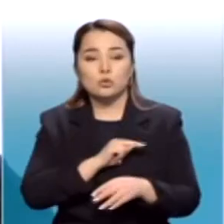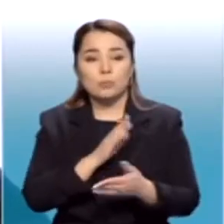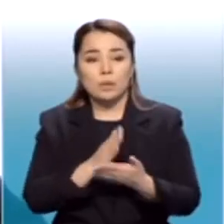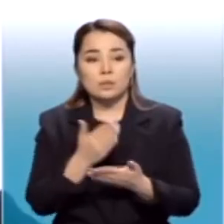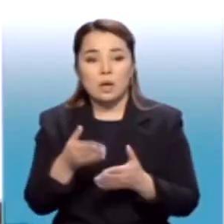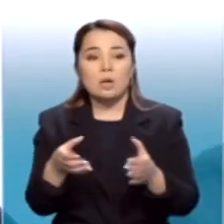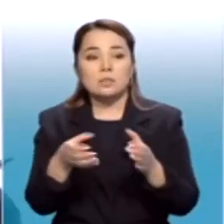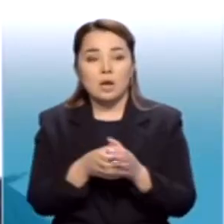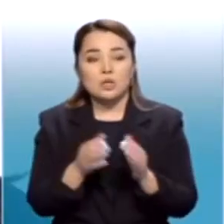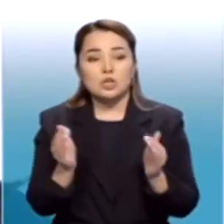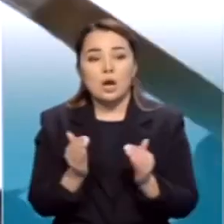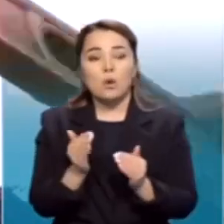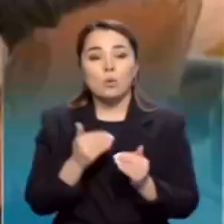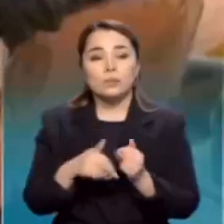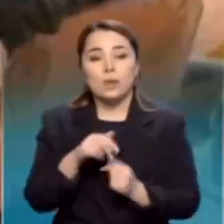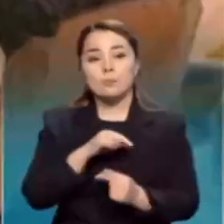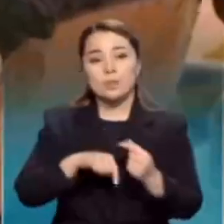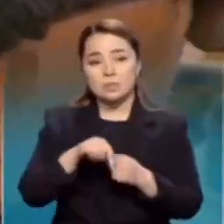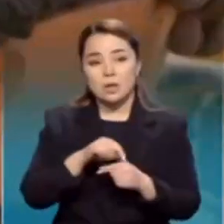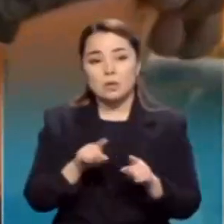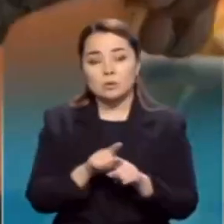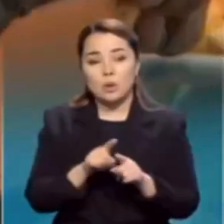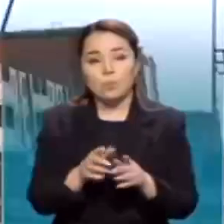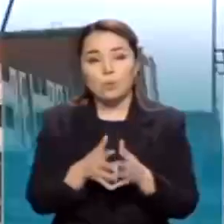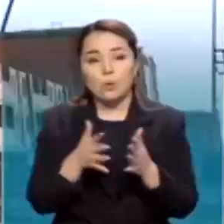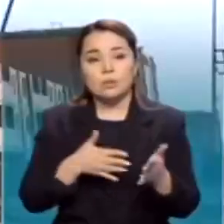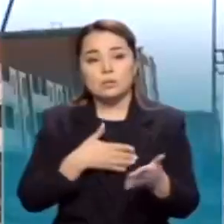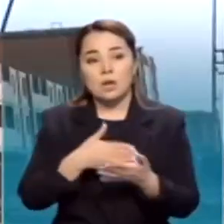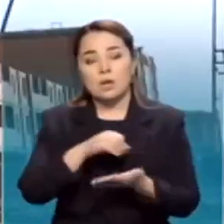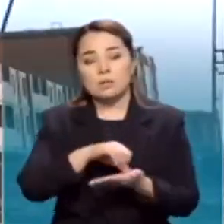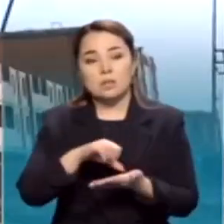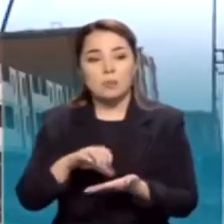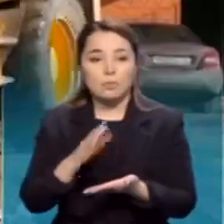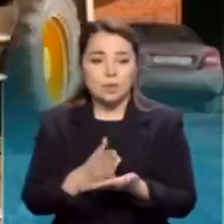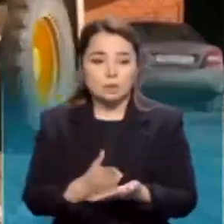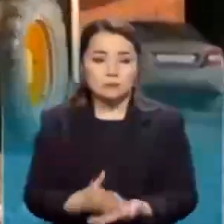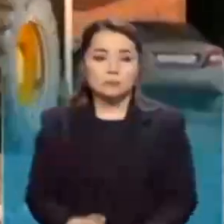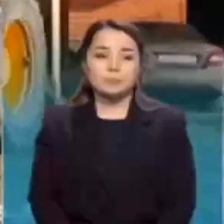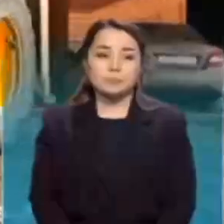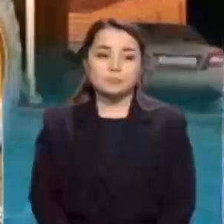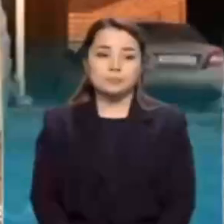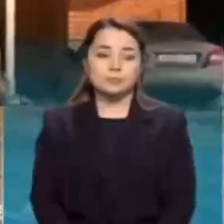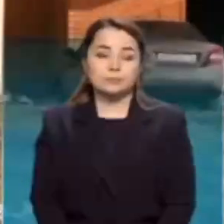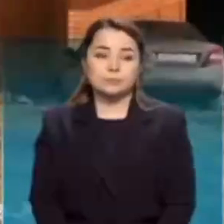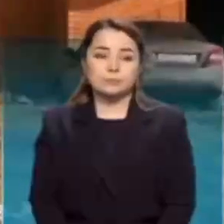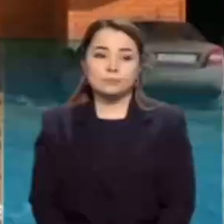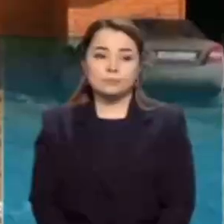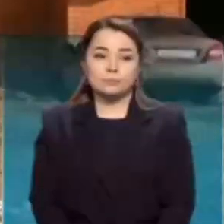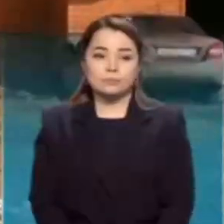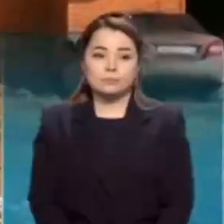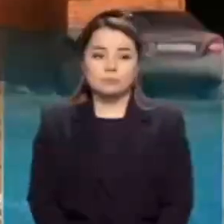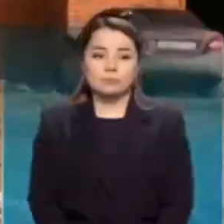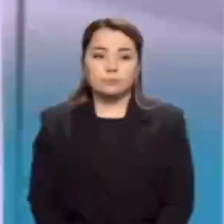Сонда саладағы шағын және орта бизнес өкілдерінің үлесі де артады. Серік Селеубайұлы, Жасұлан Жақсай, Қазақстан ұлттық арнасы.